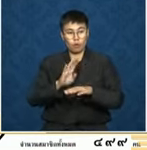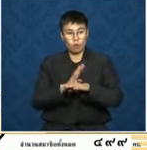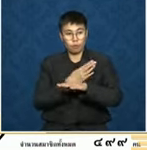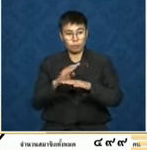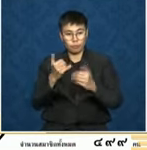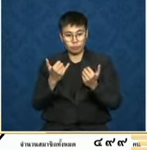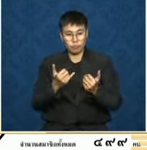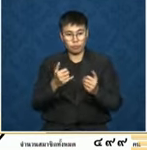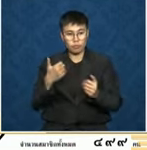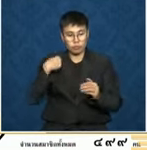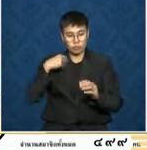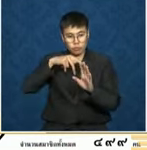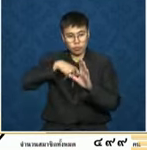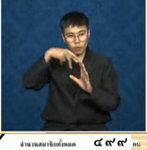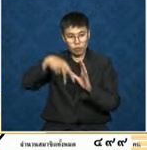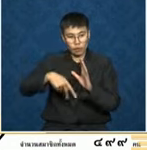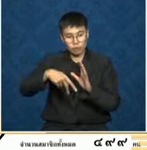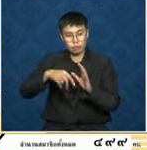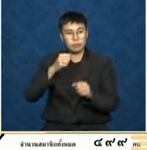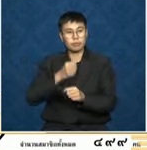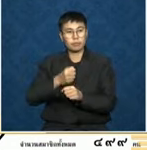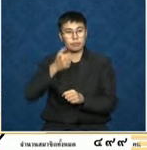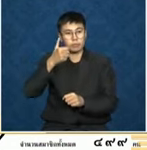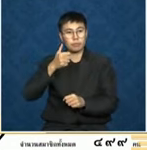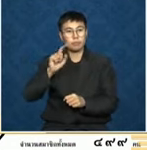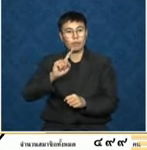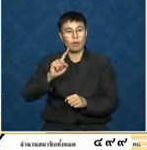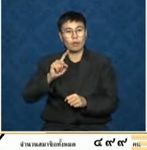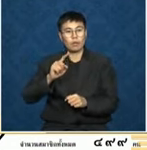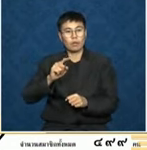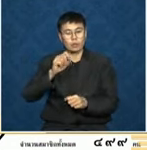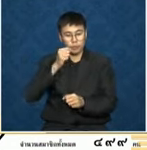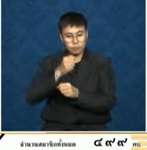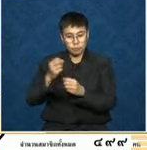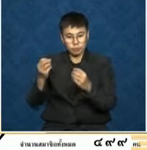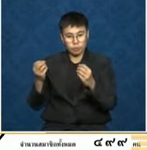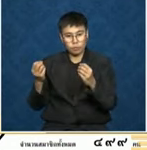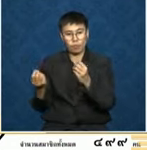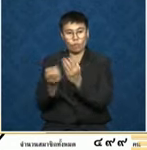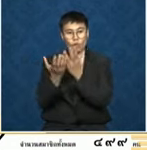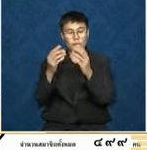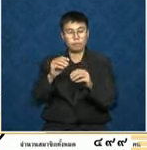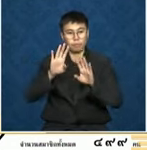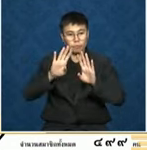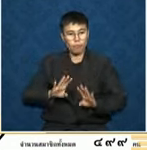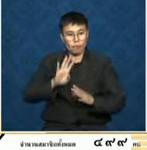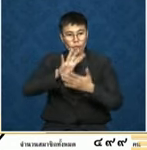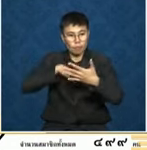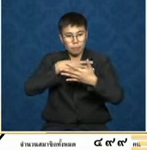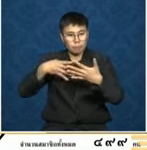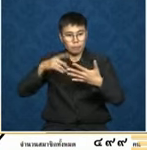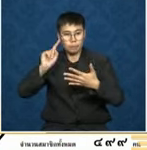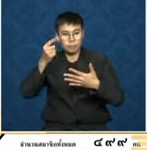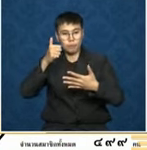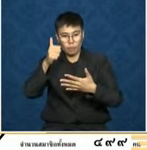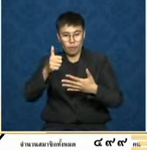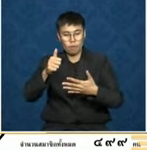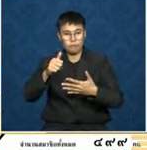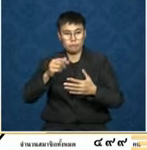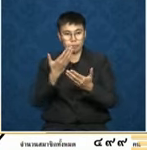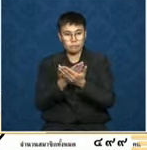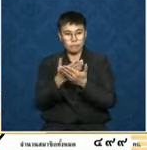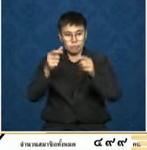ซอฟต์แวร์มีการลิงก์สูตรได้มันก็สามารถทำให้มันกระทบยอดกับปีปฏิทินแบบใหม่ได้มีปัญหานะครับรายงานทางการเงินซึ่งอา